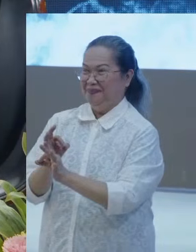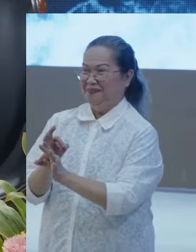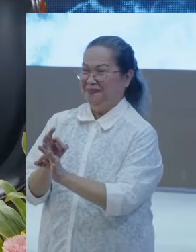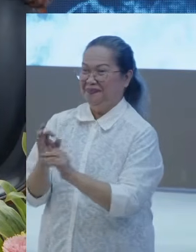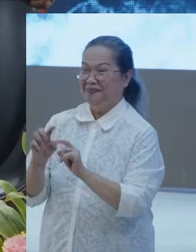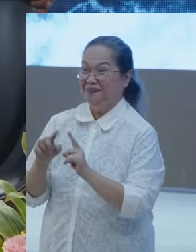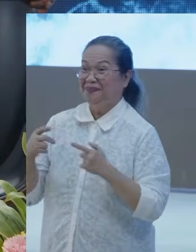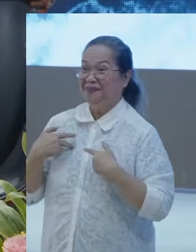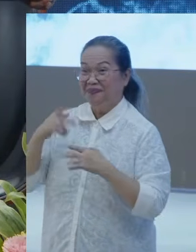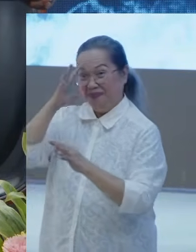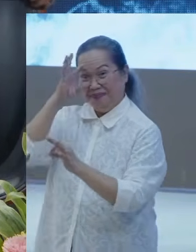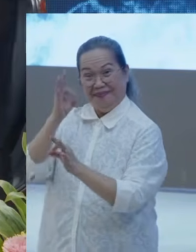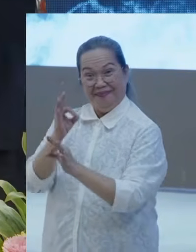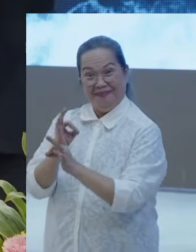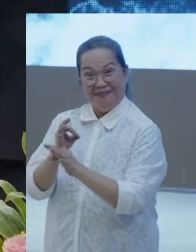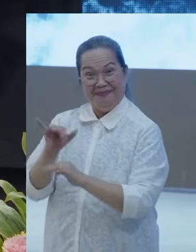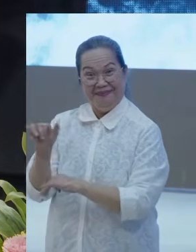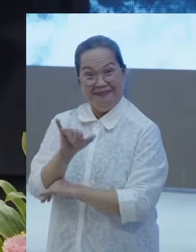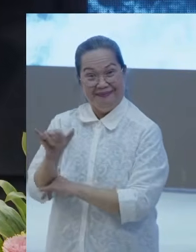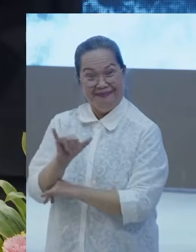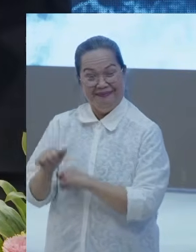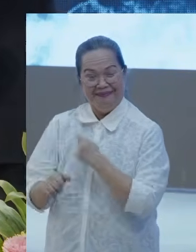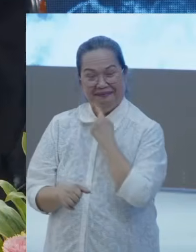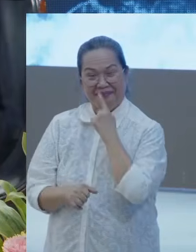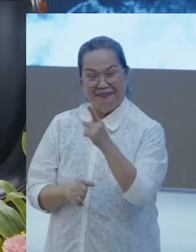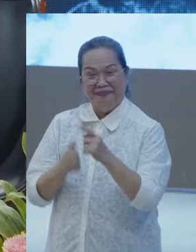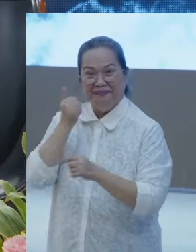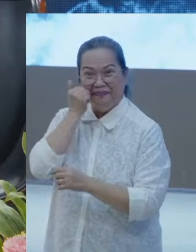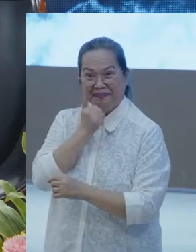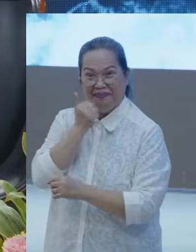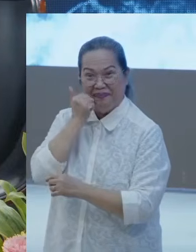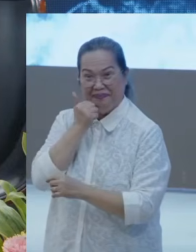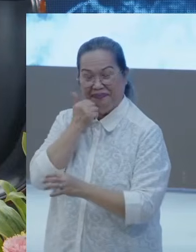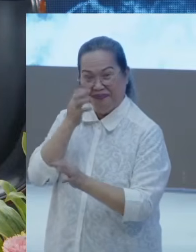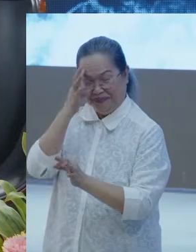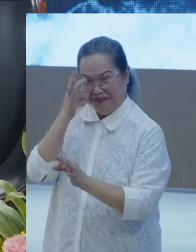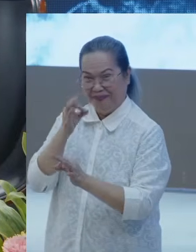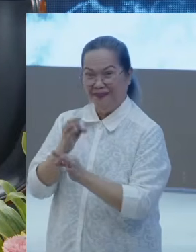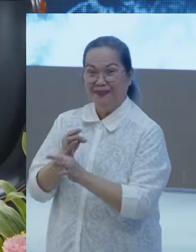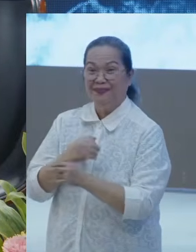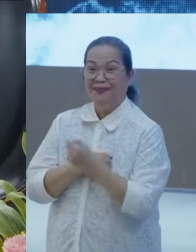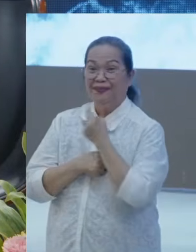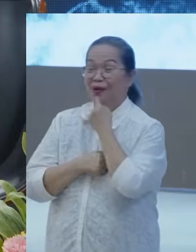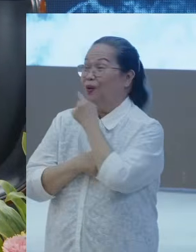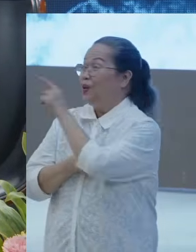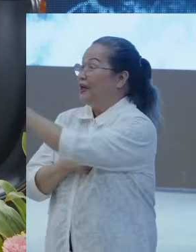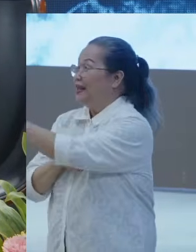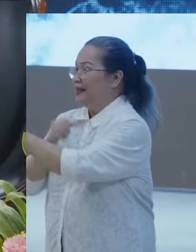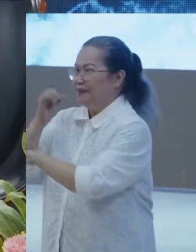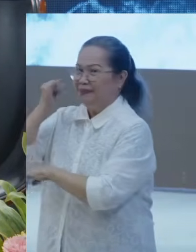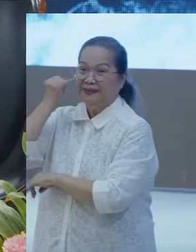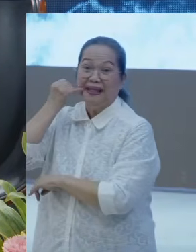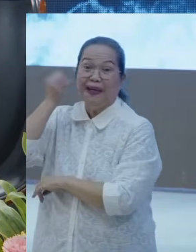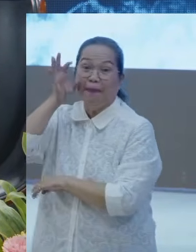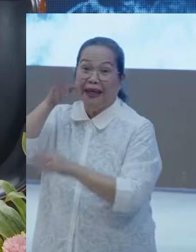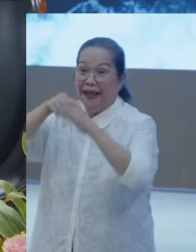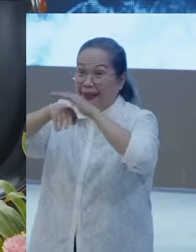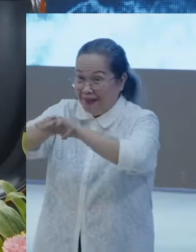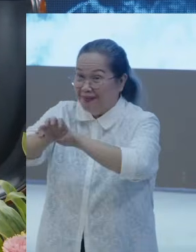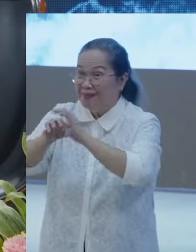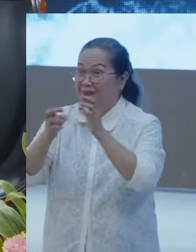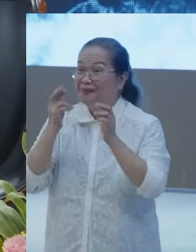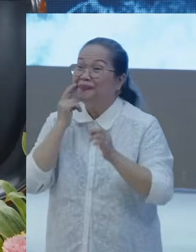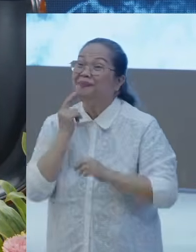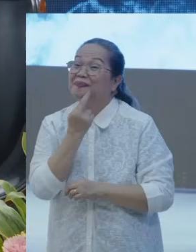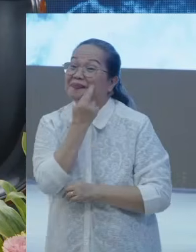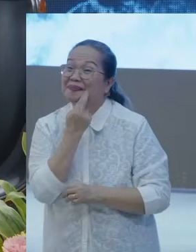Meron tayong faith. Ine-exercise natin almost every day. Pag umorder kayo sa Jollibee, no?